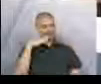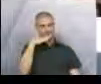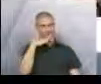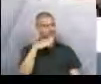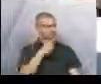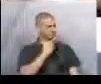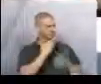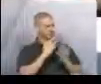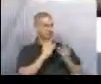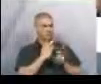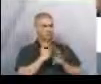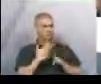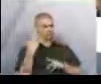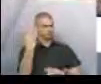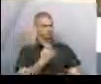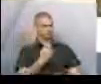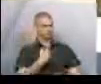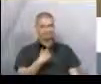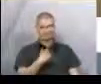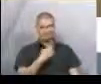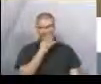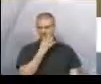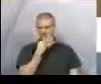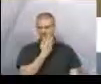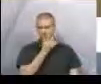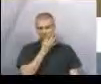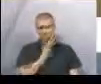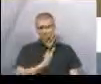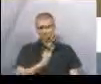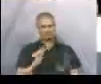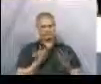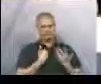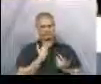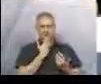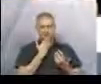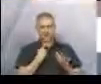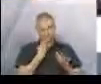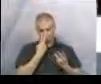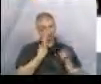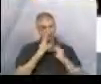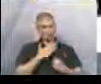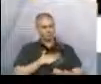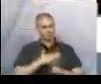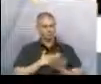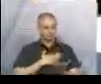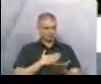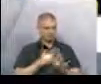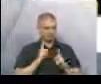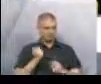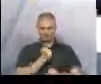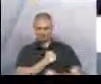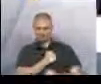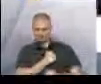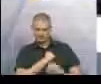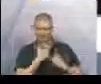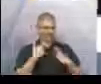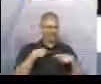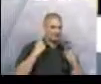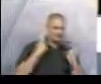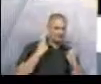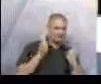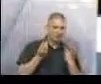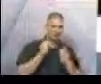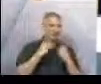זה מספר כמעט מוחלט, ואתה יודע, אני שואל את עצמי, איך אנחנו הישראלים רואים יותר את החג הזה? זה אירוע דתי, אירוע חינוכי, או עוד